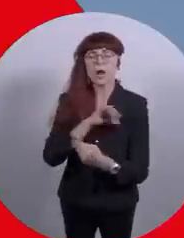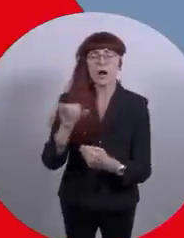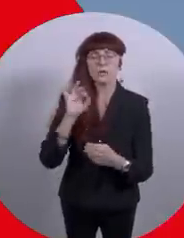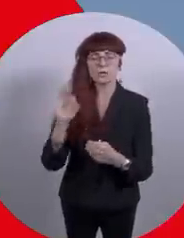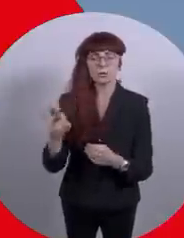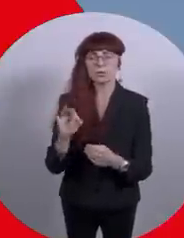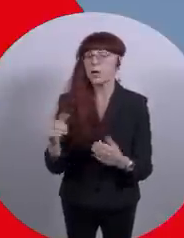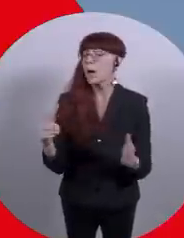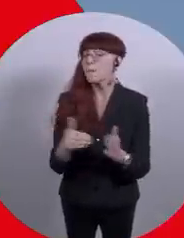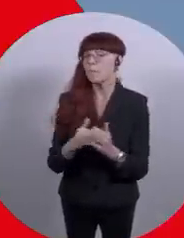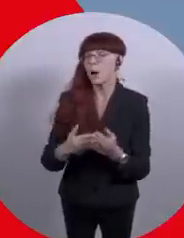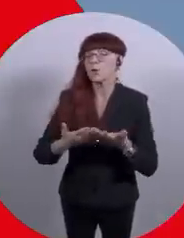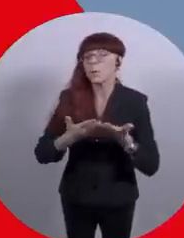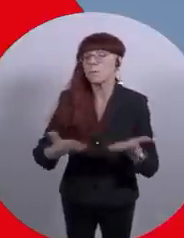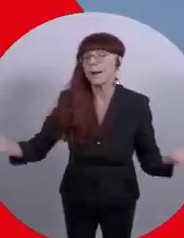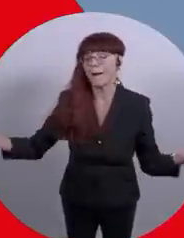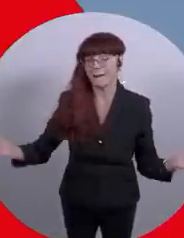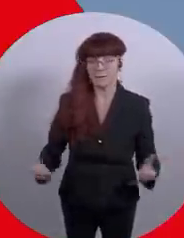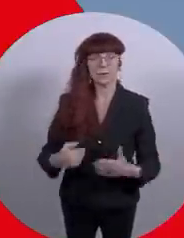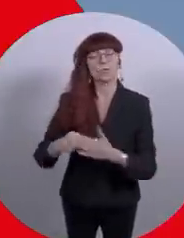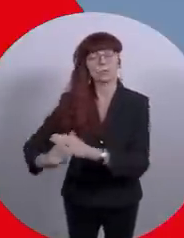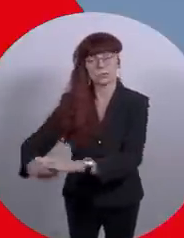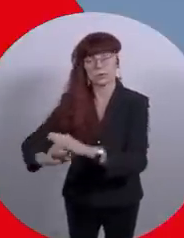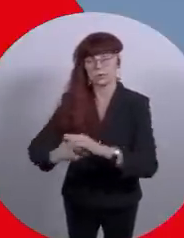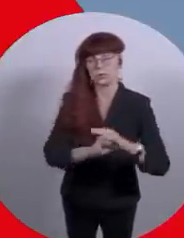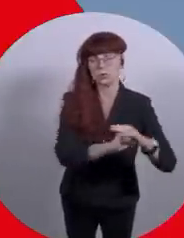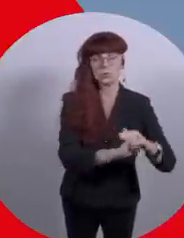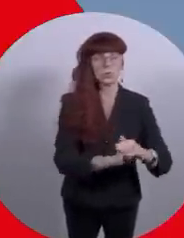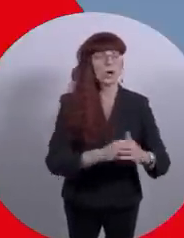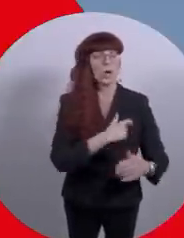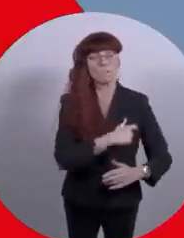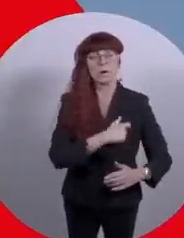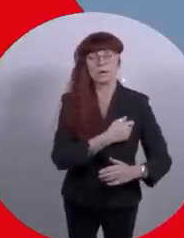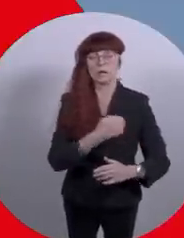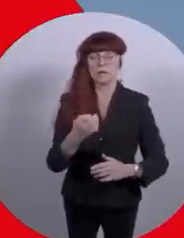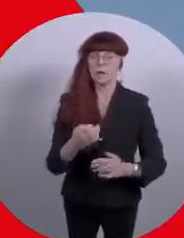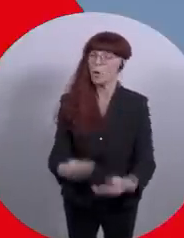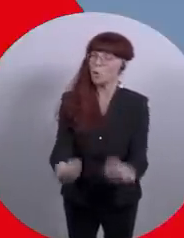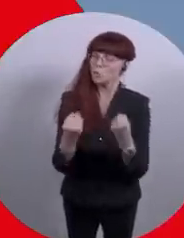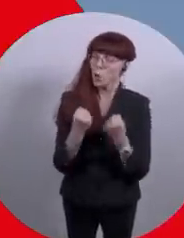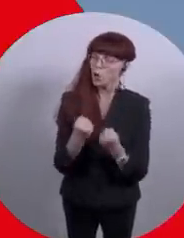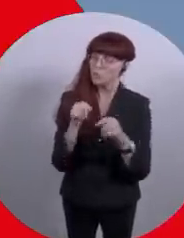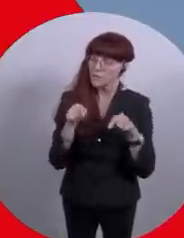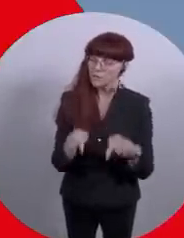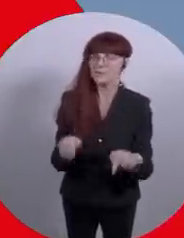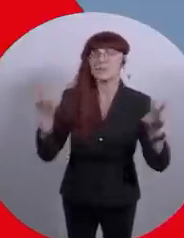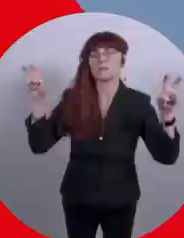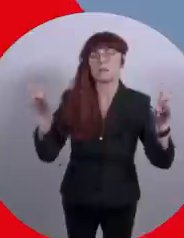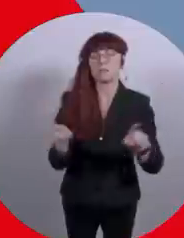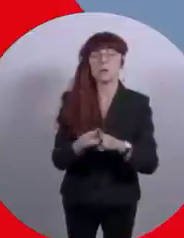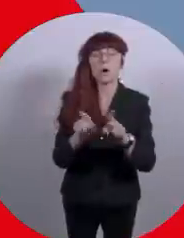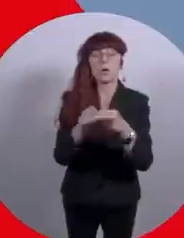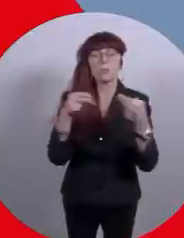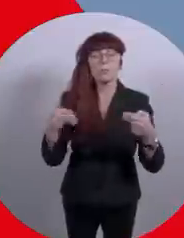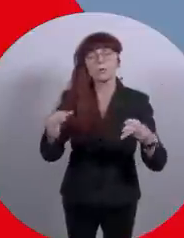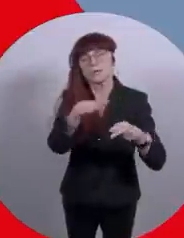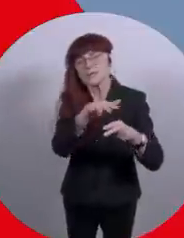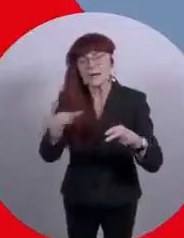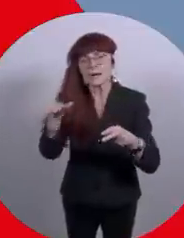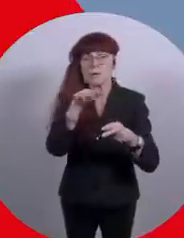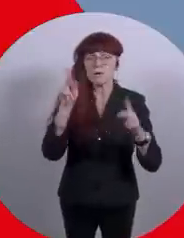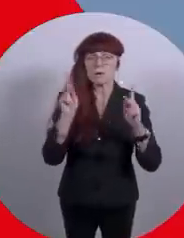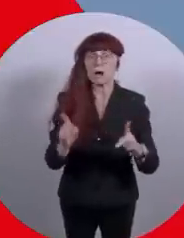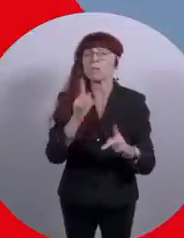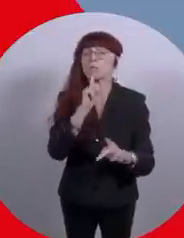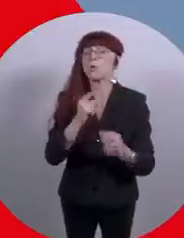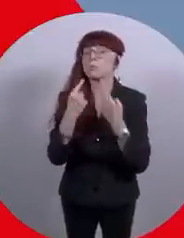eine breite Unterstützung am Partei Tag und genau darauf würde ich hoffen dass wir genau diese Themen auch auf Bundesebene nicht nur darüber sprechen können sondern